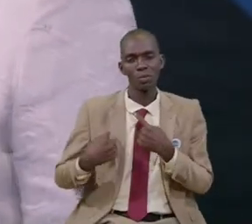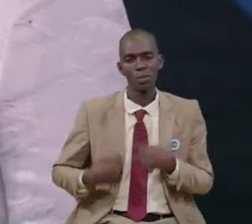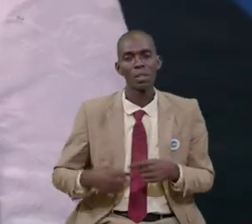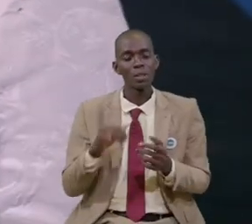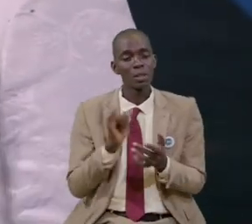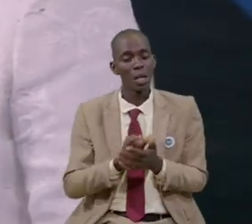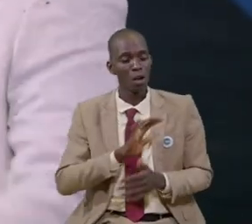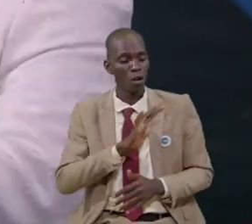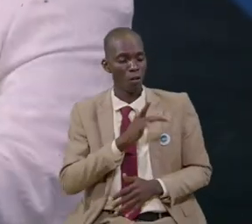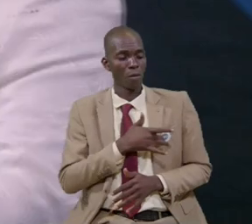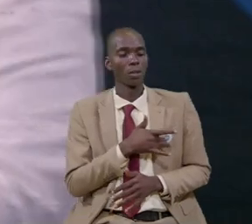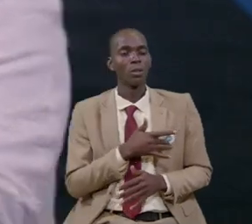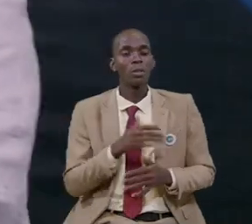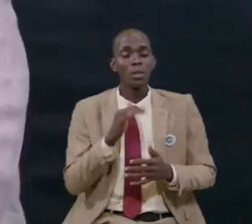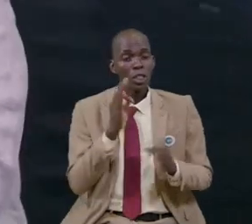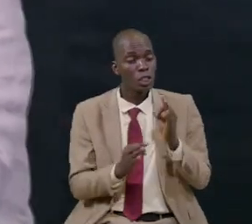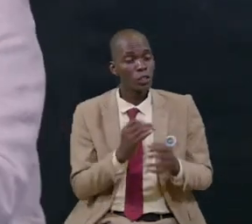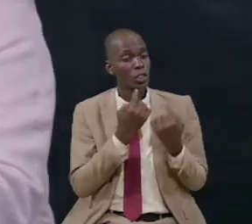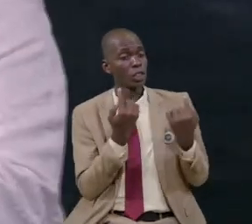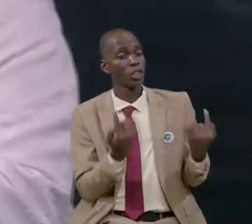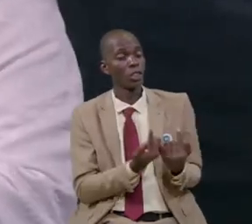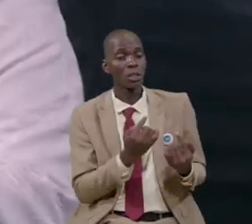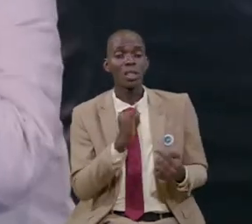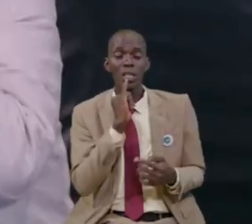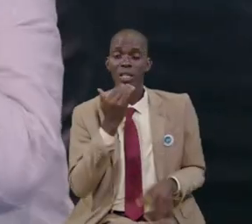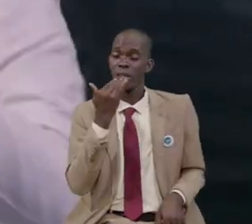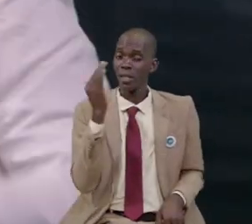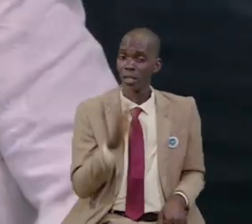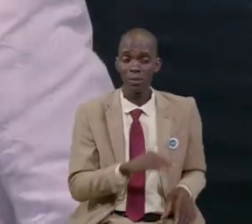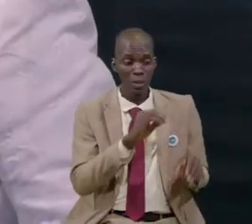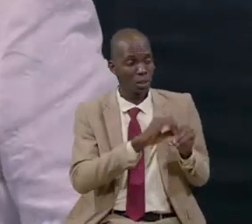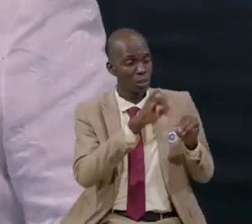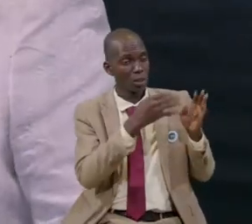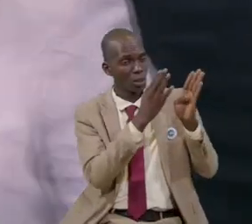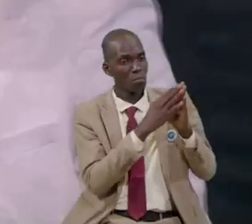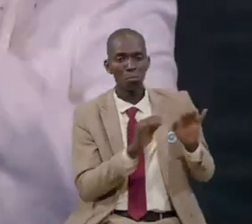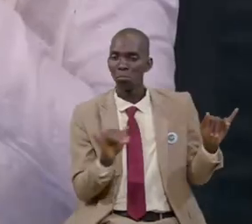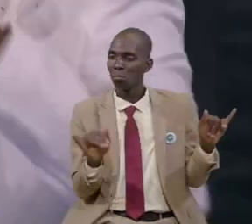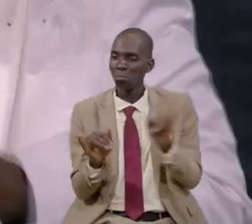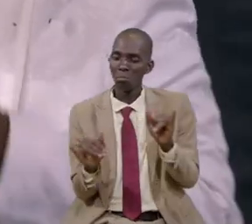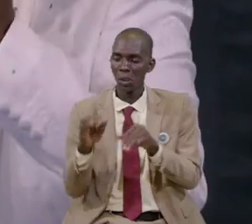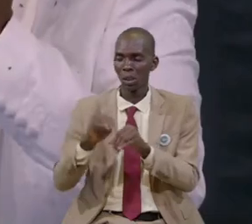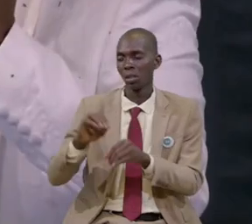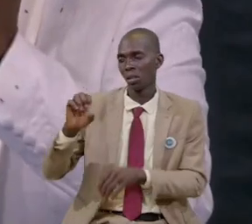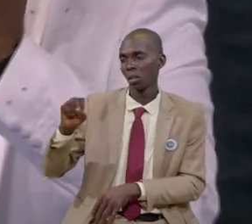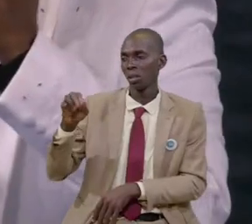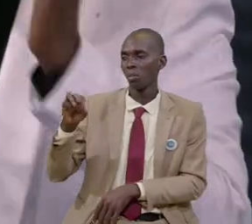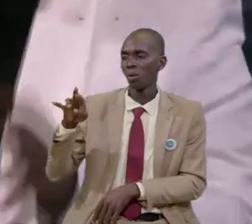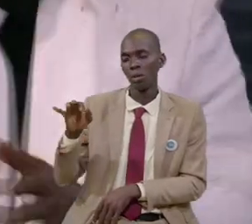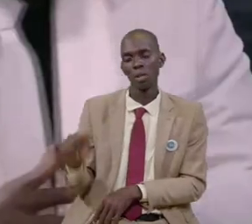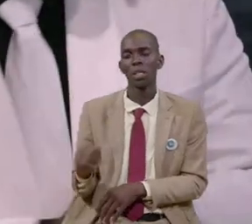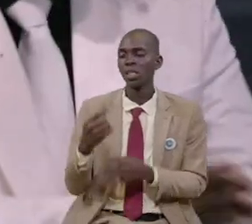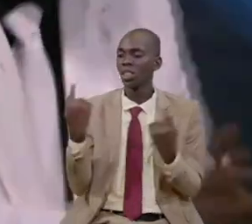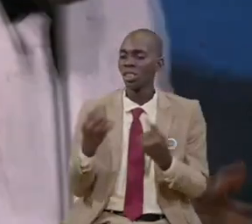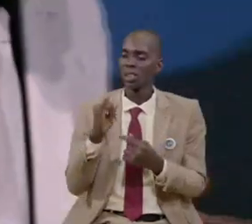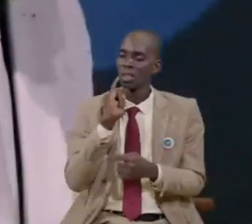si le péché est mauvais à Jérusalem, à Samarie, le péché est toujours mauvais. Si vous étiez à l'autre côté